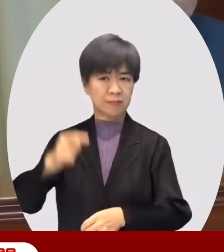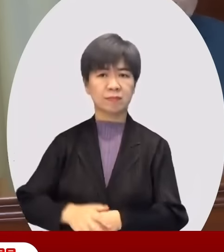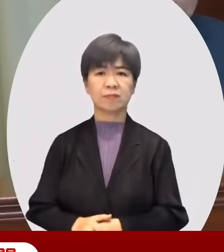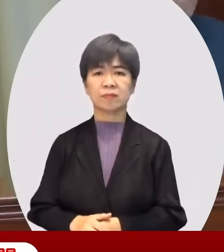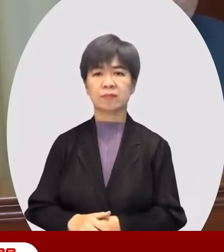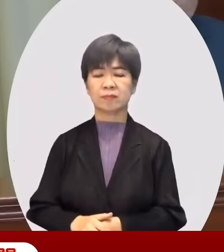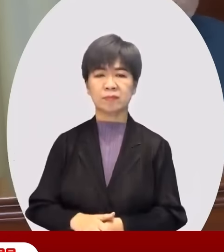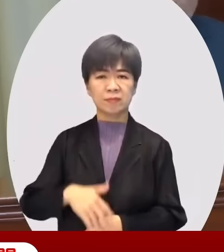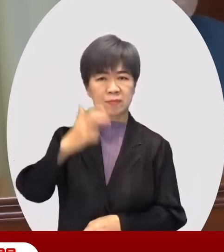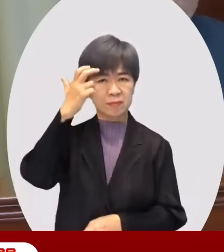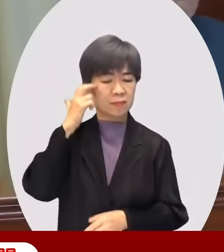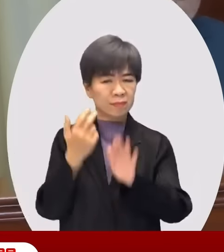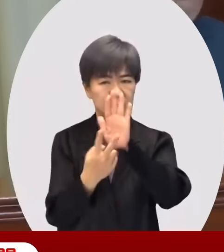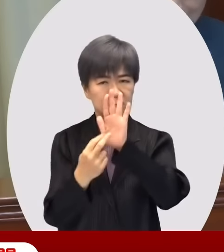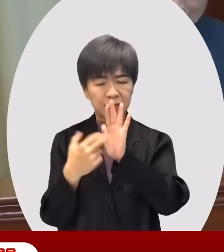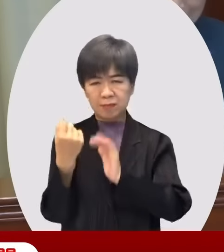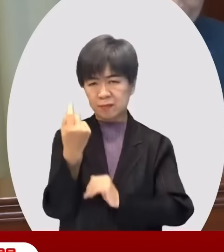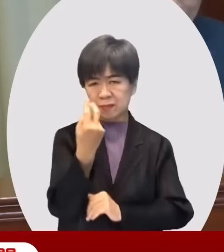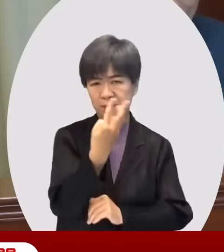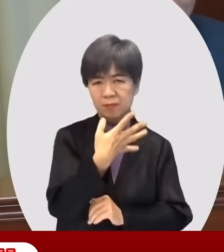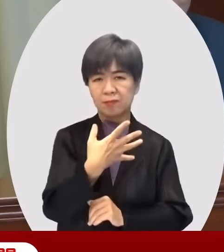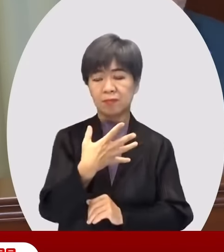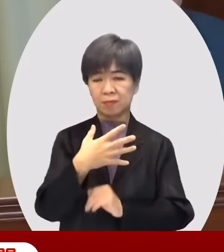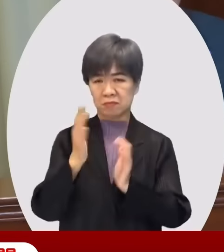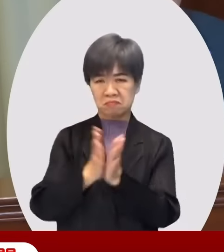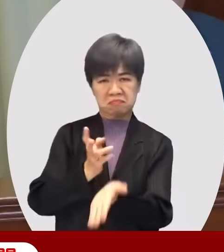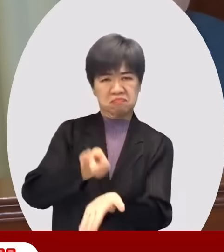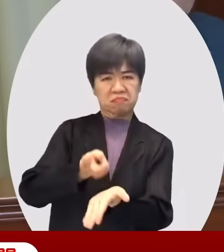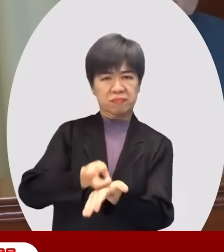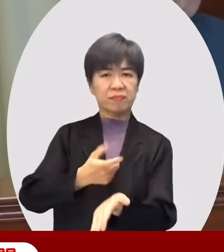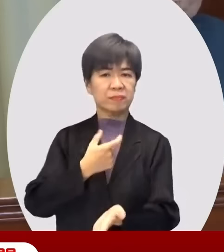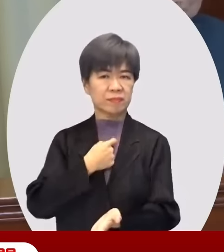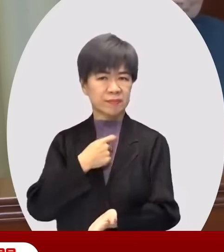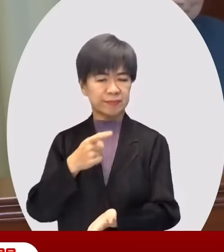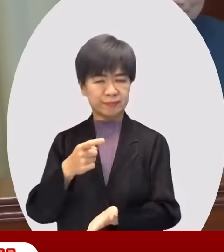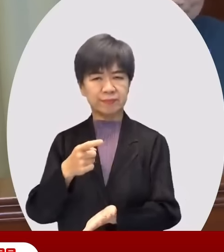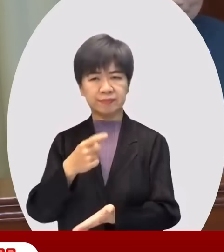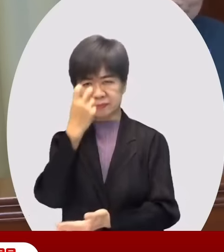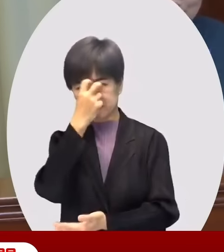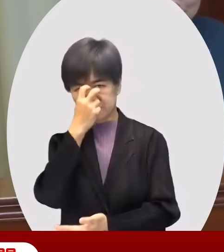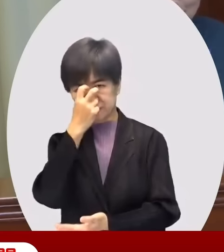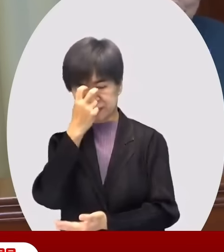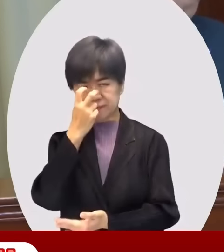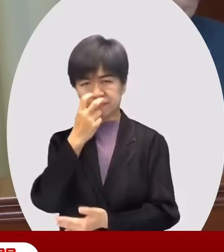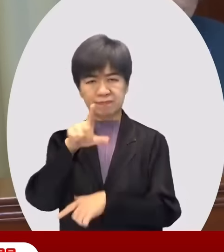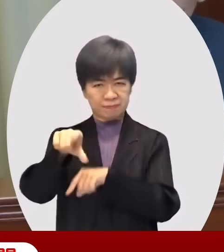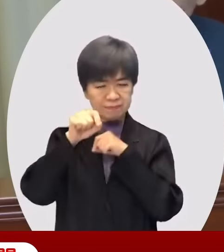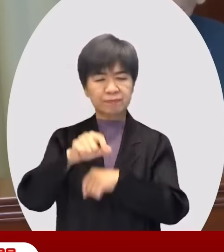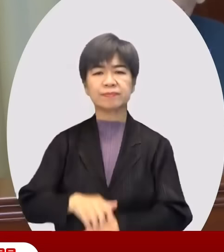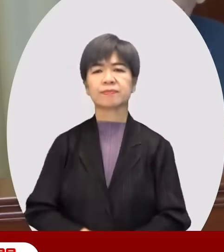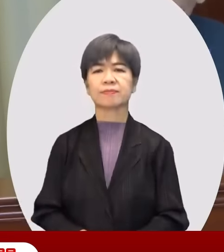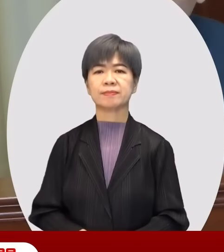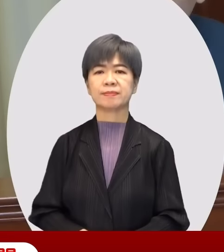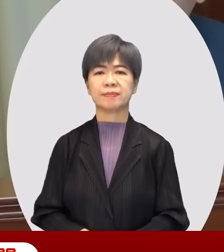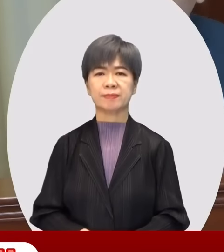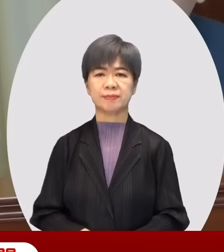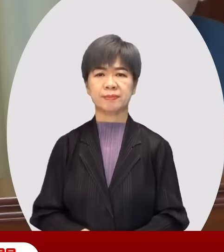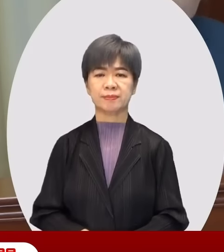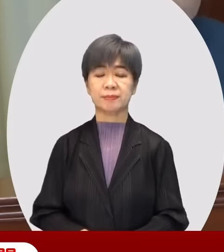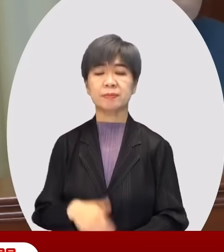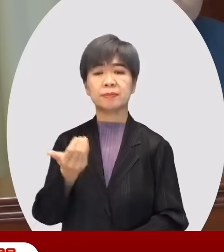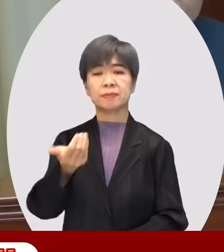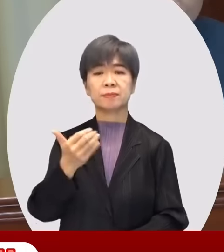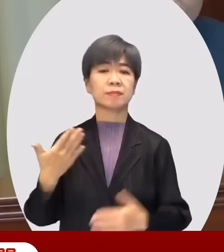宪几次的相关的解释，那都要求比较严格的这样的一个审查标准。那也就是这